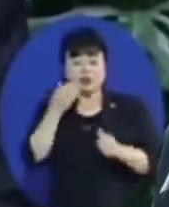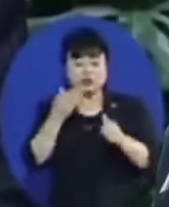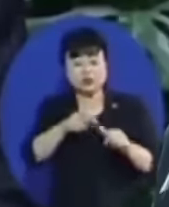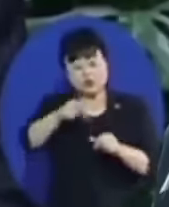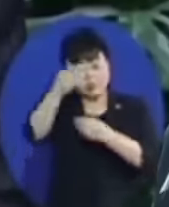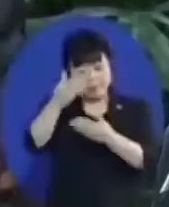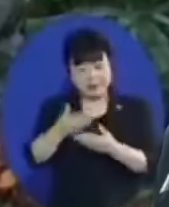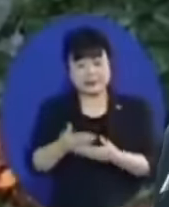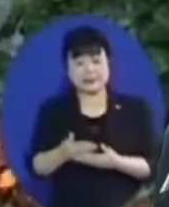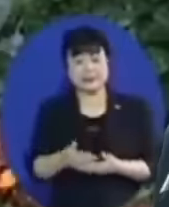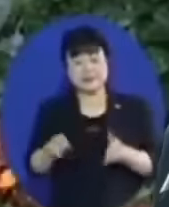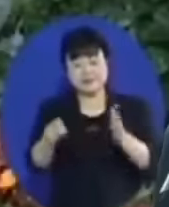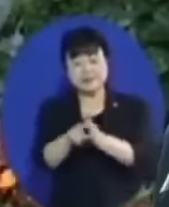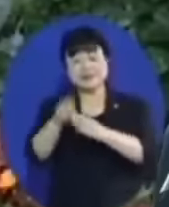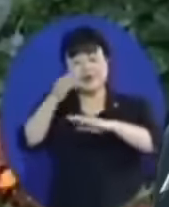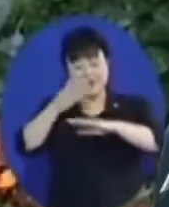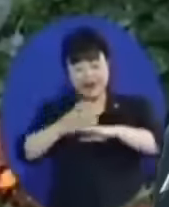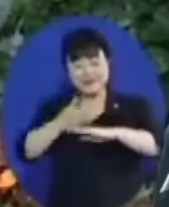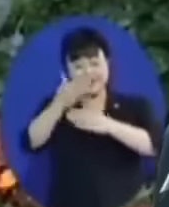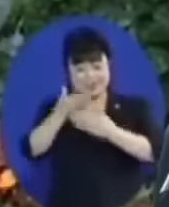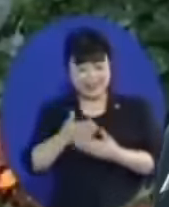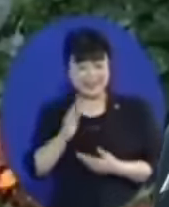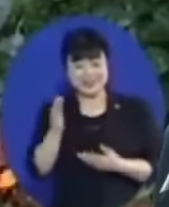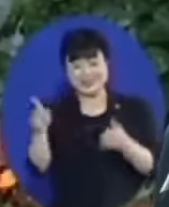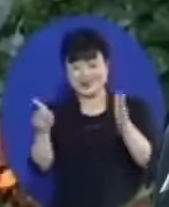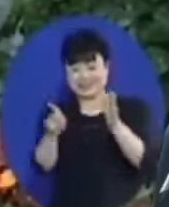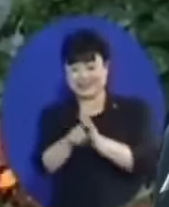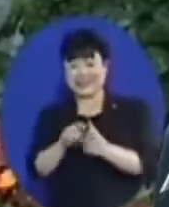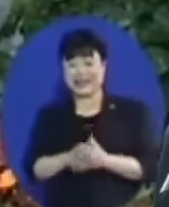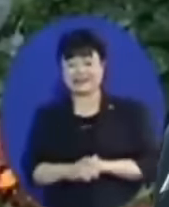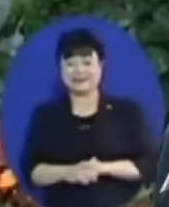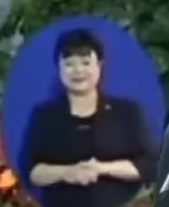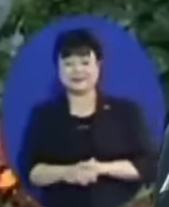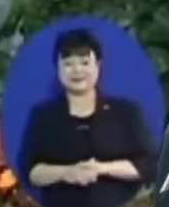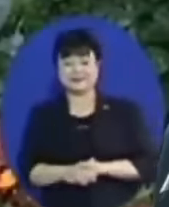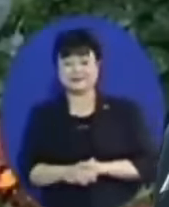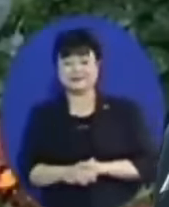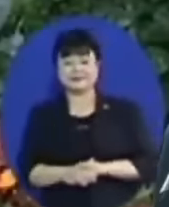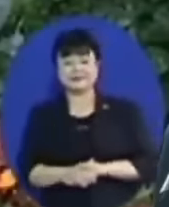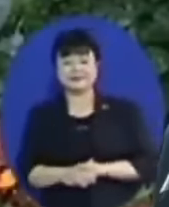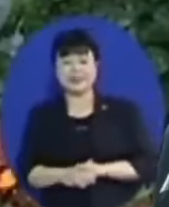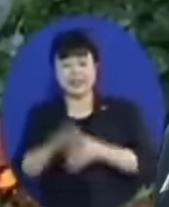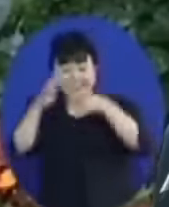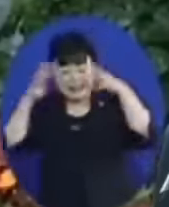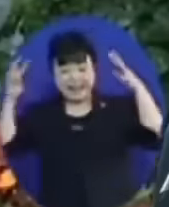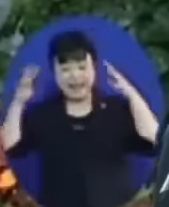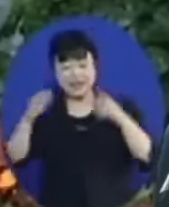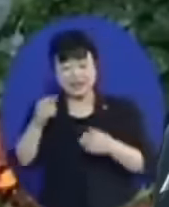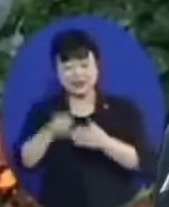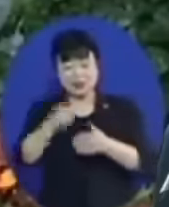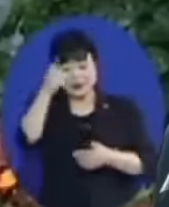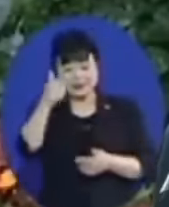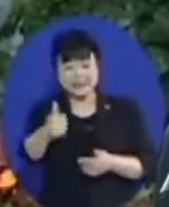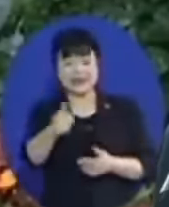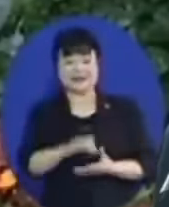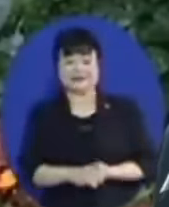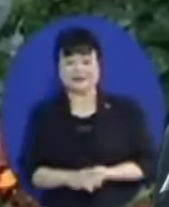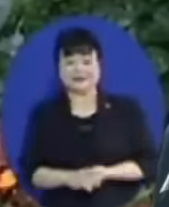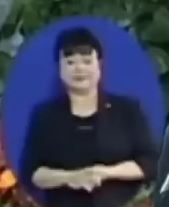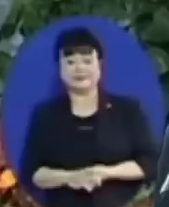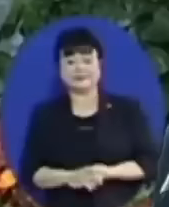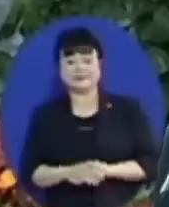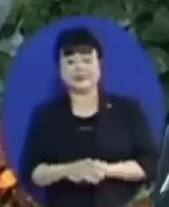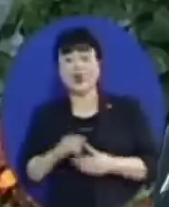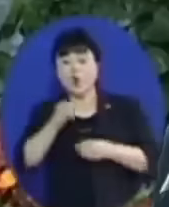자는 믿음으로 감사히 받으면 되는 것입니다. 프린스턴 대학교의 이전 총장인 켈빈 콜리시는